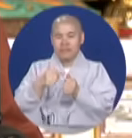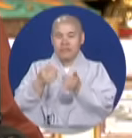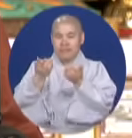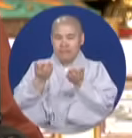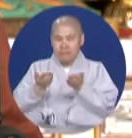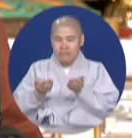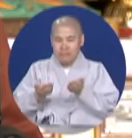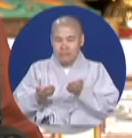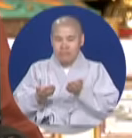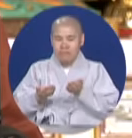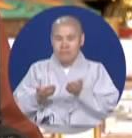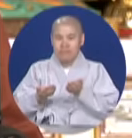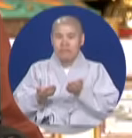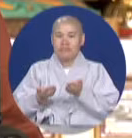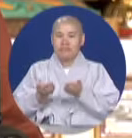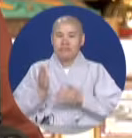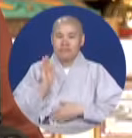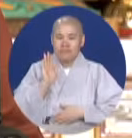받아서